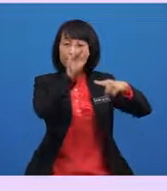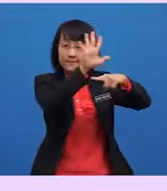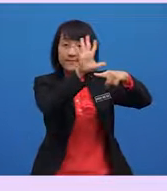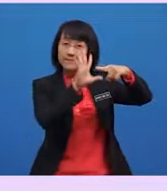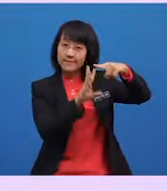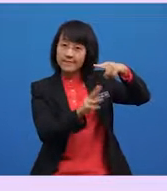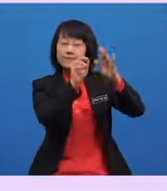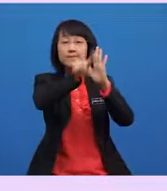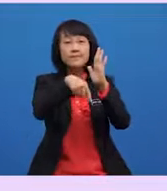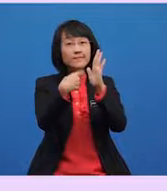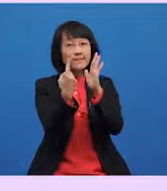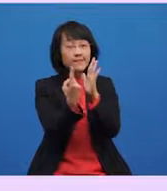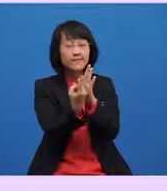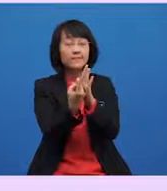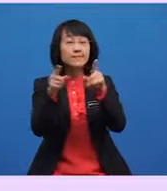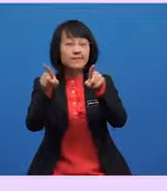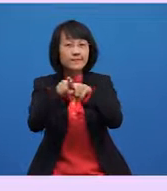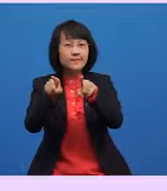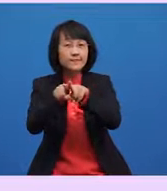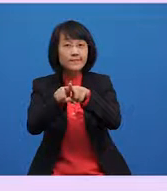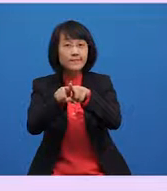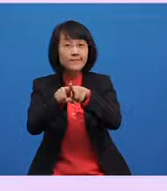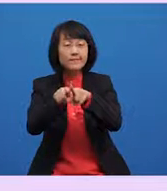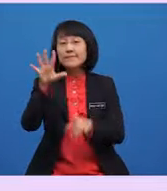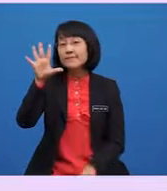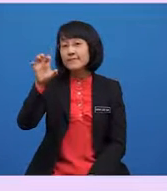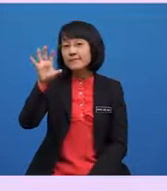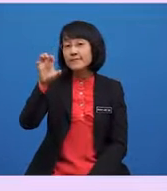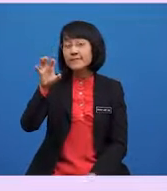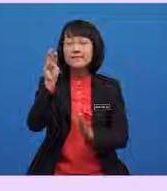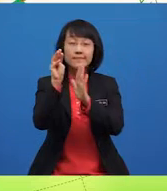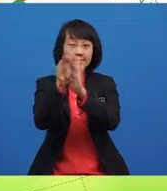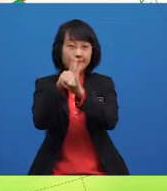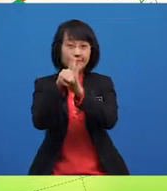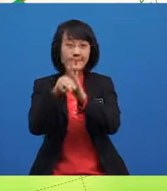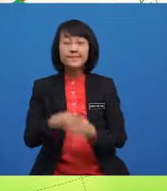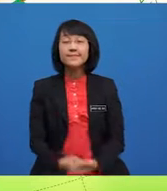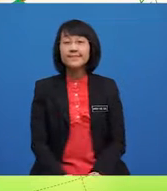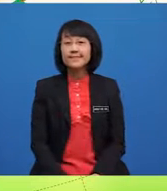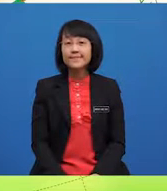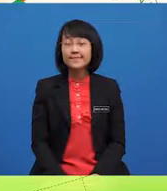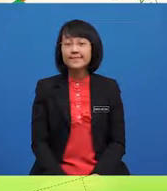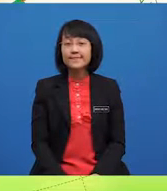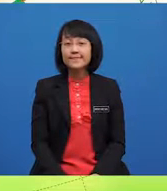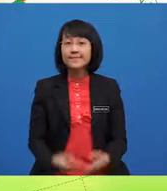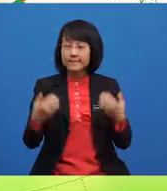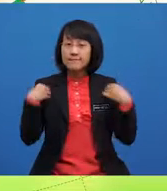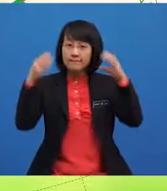5/6 jam ialah 50 minit. Ada tak kaedah yang lebih